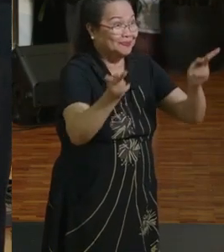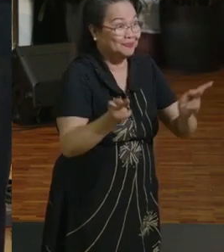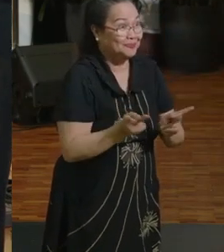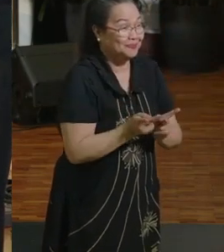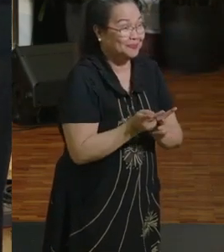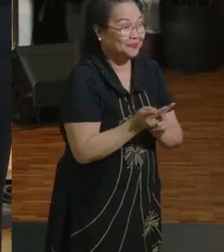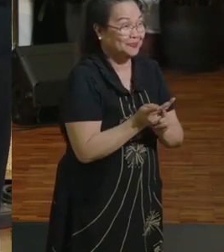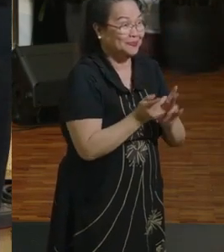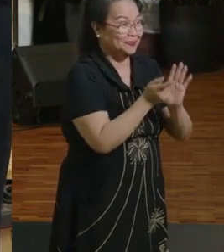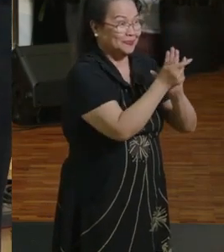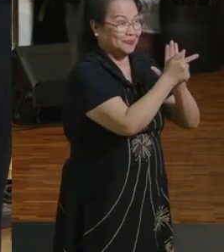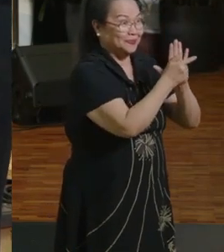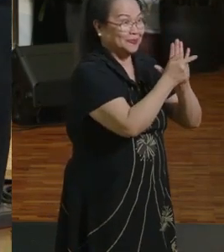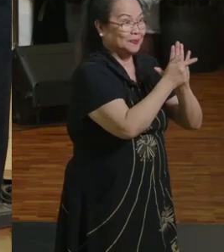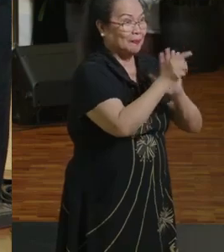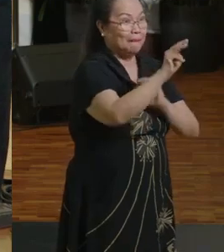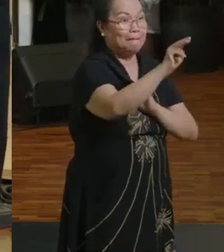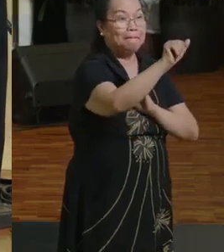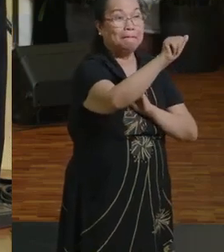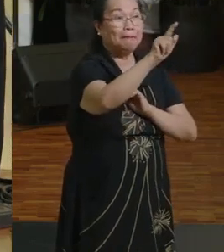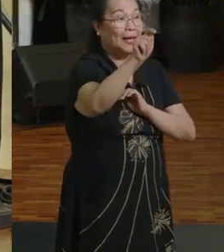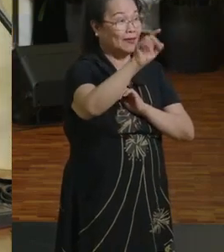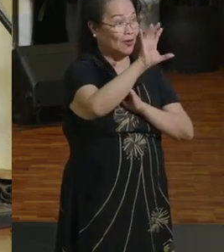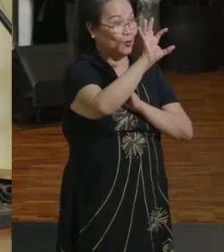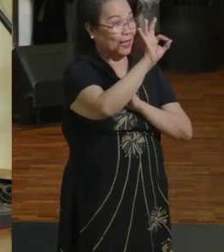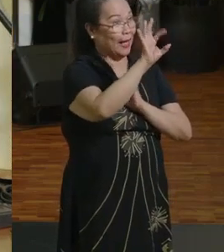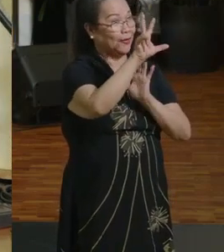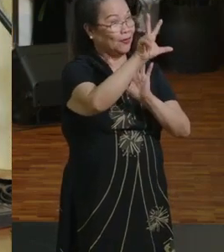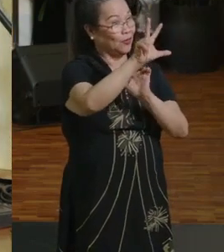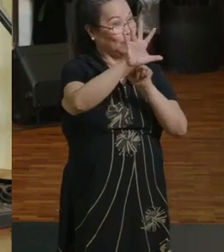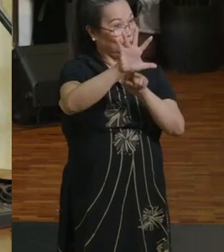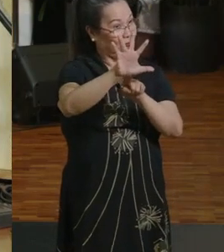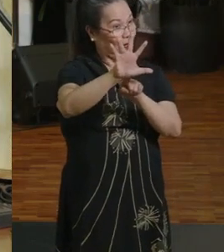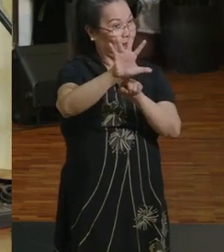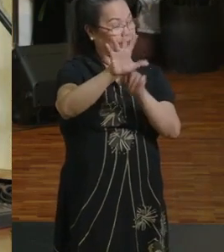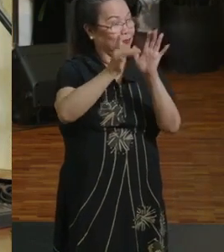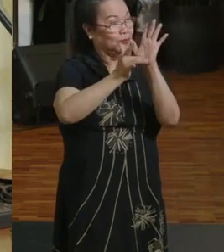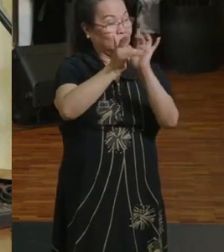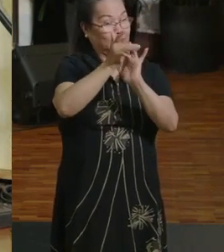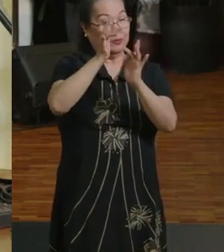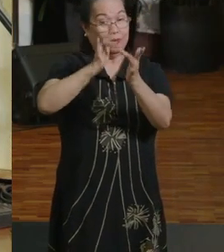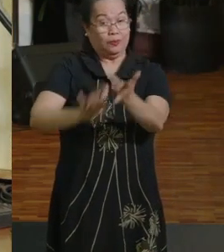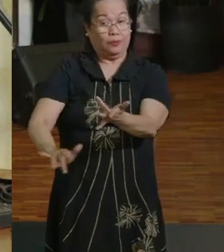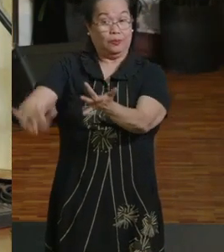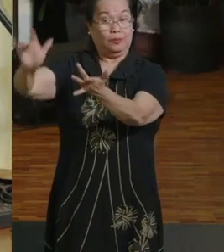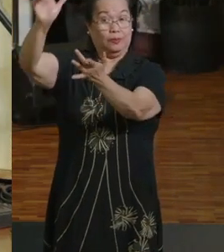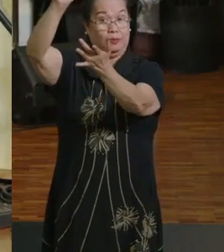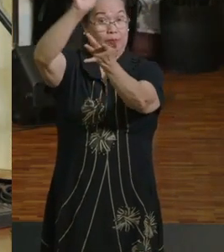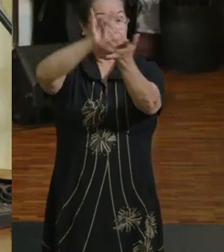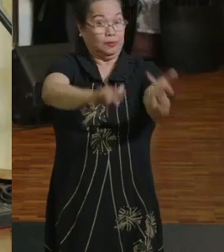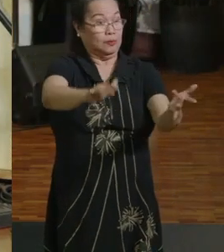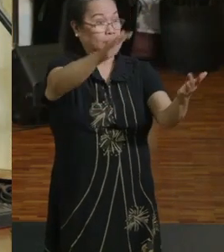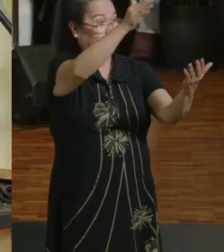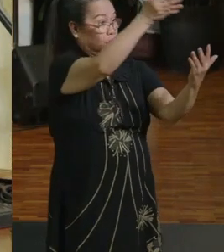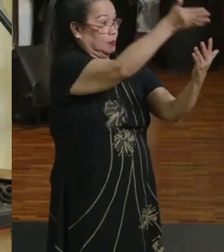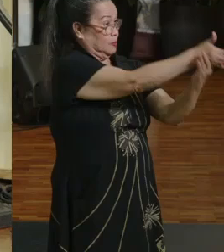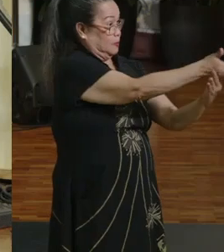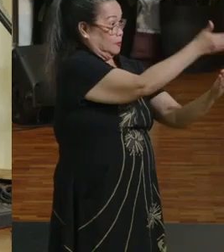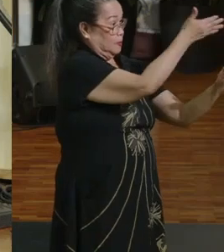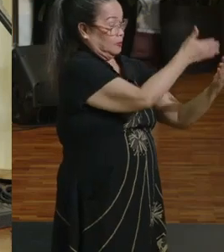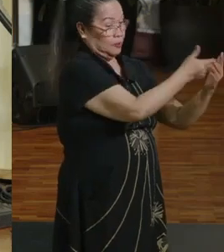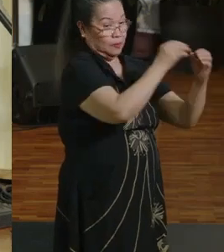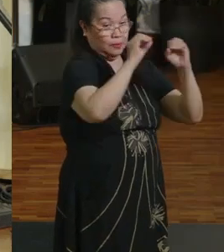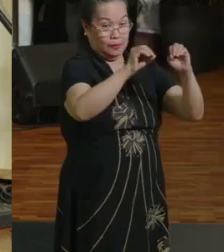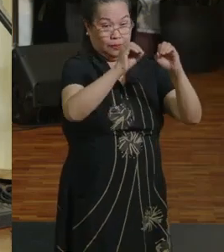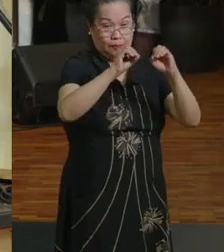Sa Matthew 9:35, and Jesus went throughout all the cities and villages, teaching